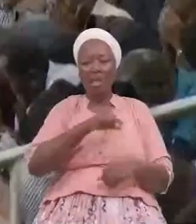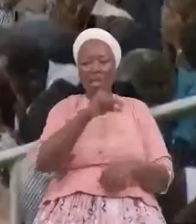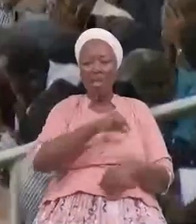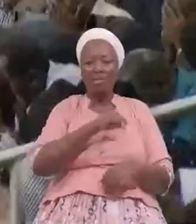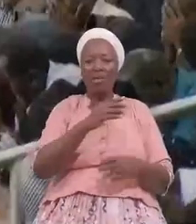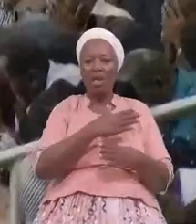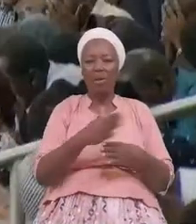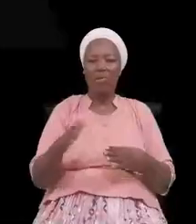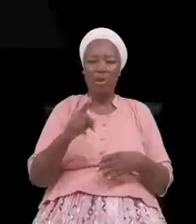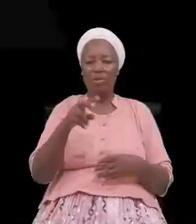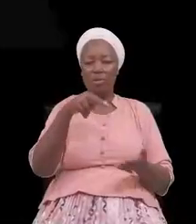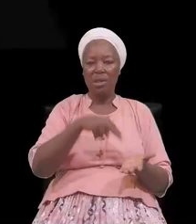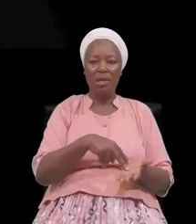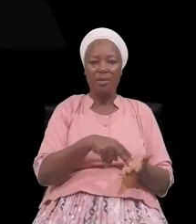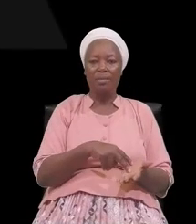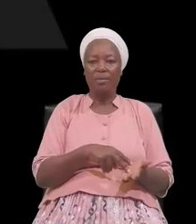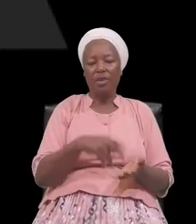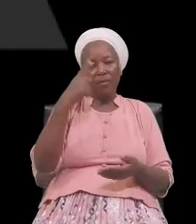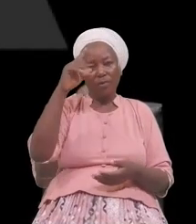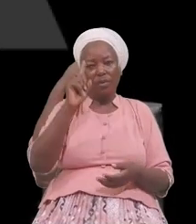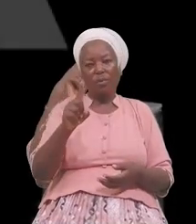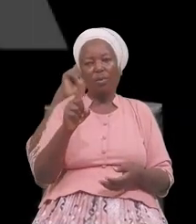lèves. Pour celui